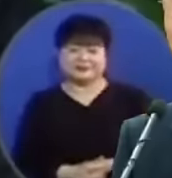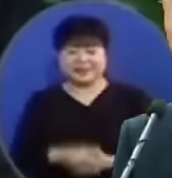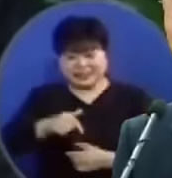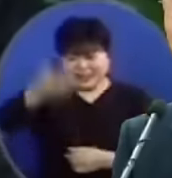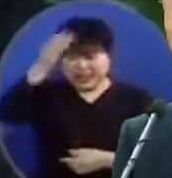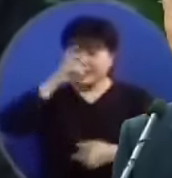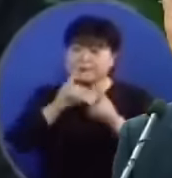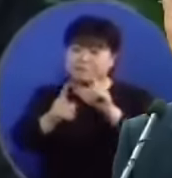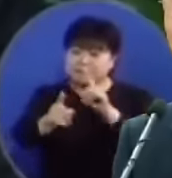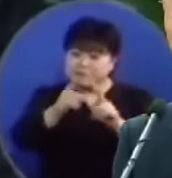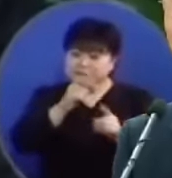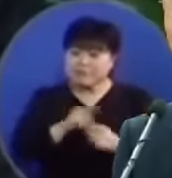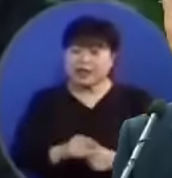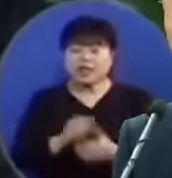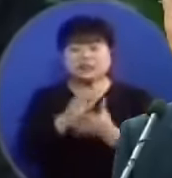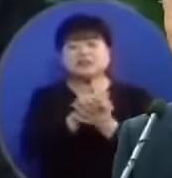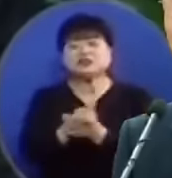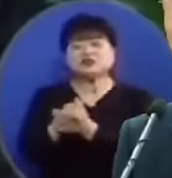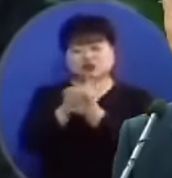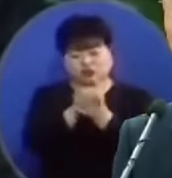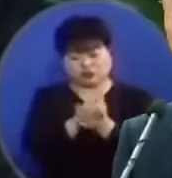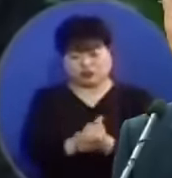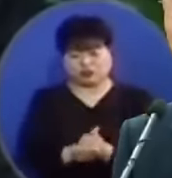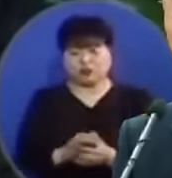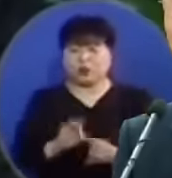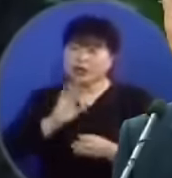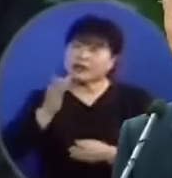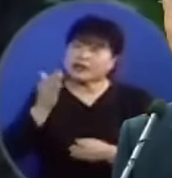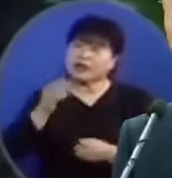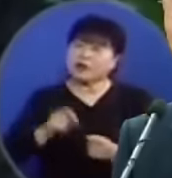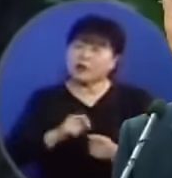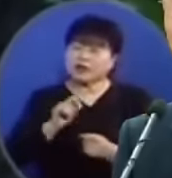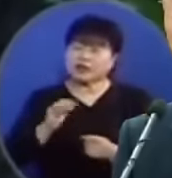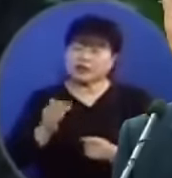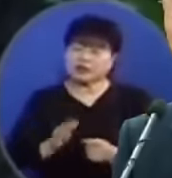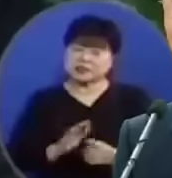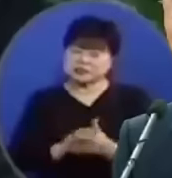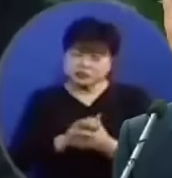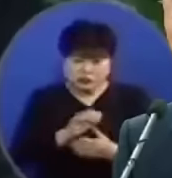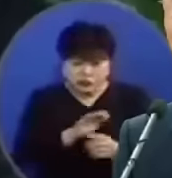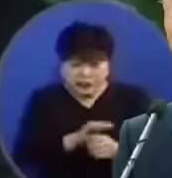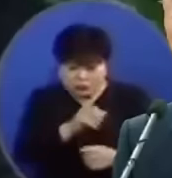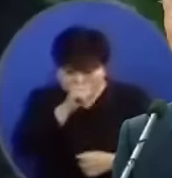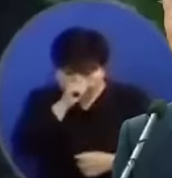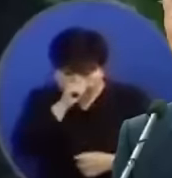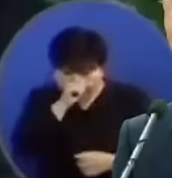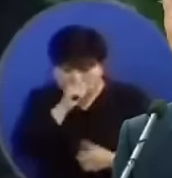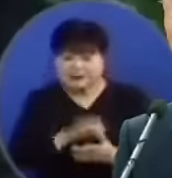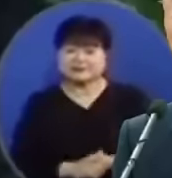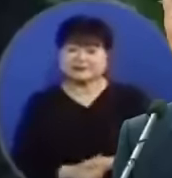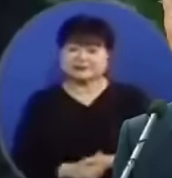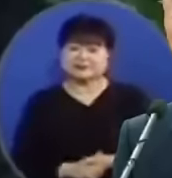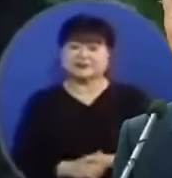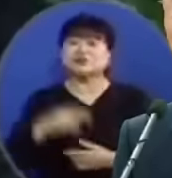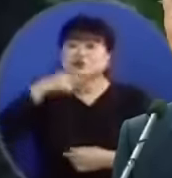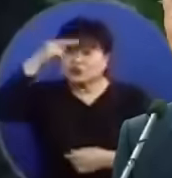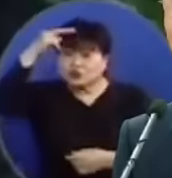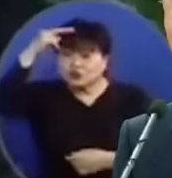옛말에 친구는 오래된 친구를 사랑하게 되니까 오래된 친구가 좋고